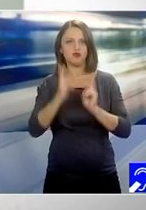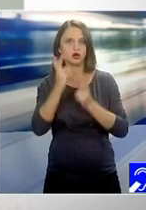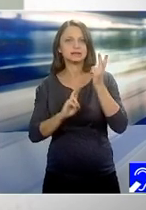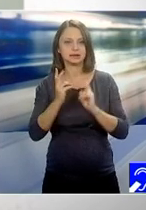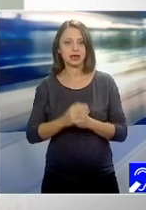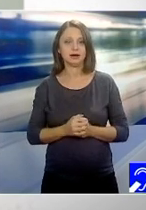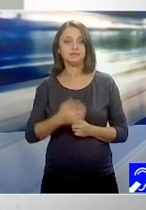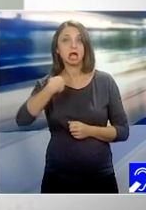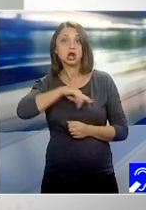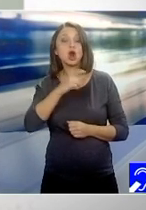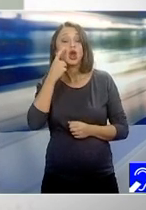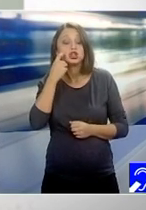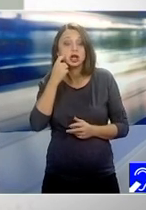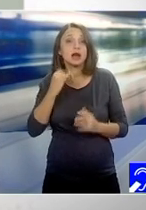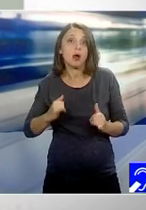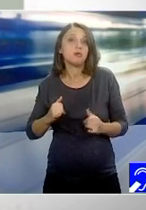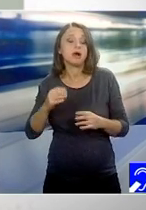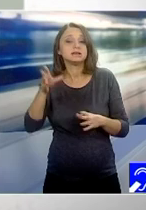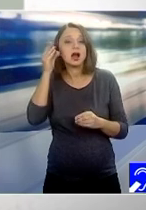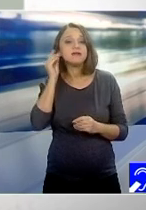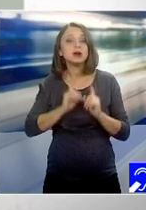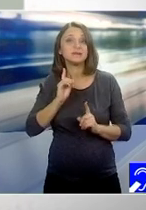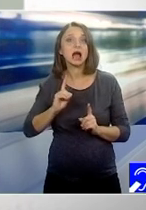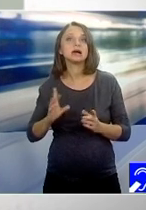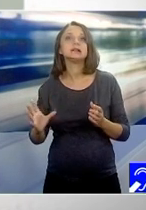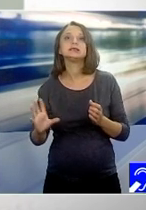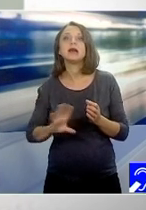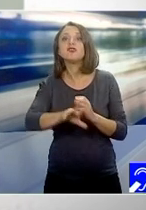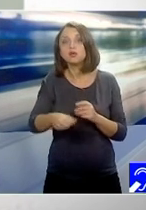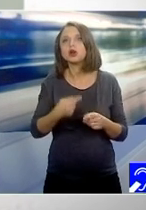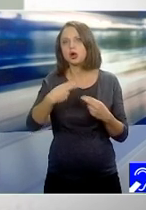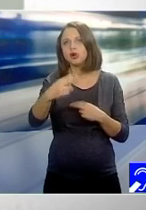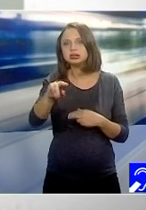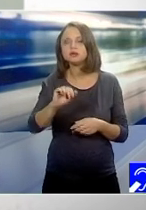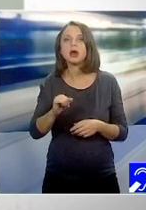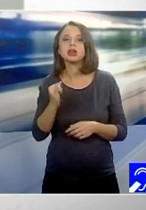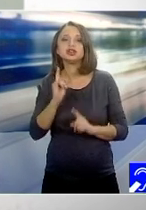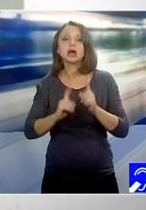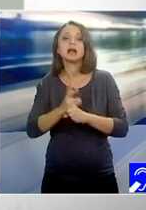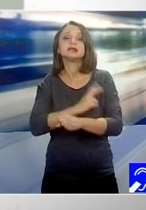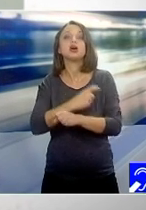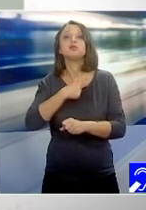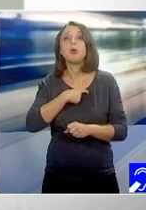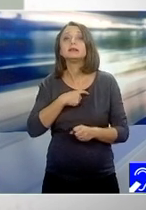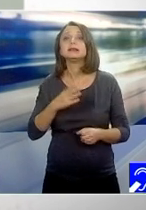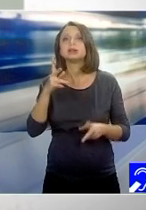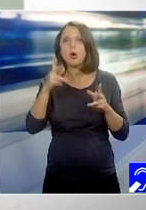responsabili de paza aurului verde al României, dacă se mai fură ca în Codru și dacă sunt în stare să oprească acest